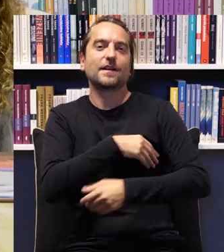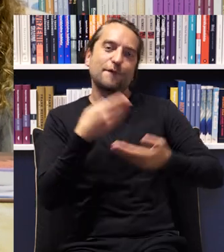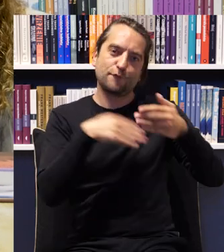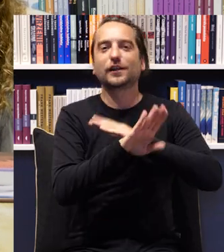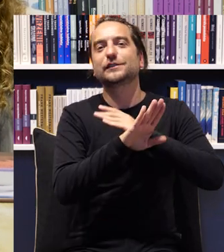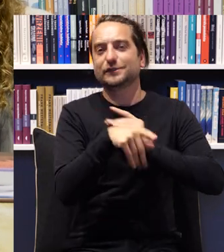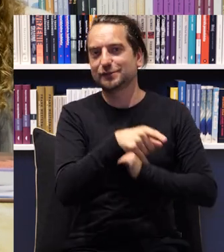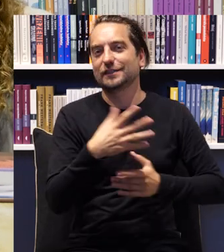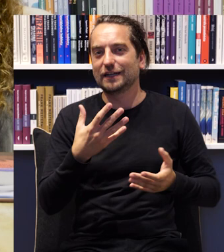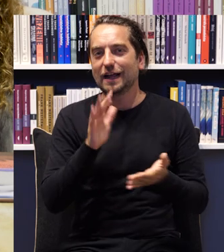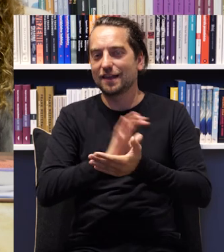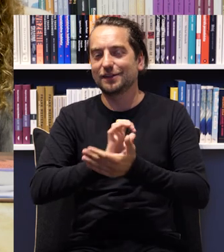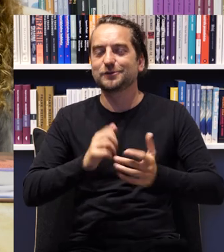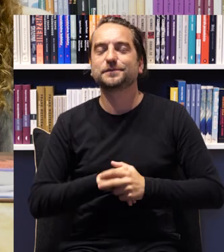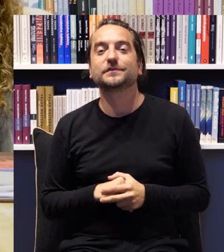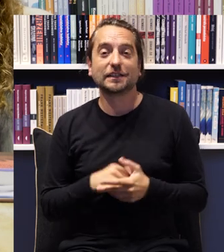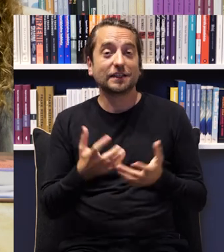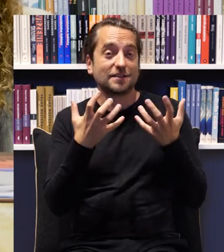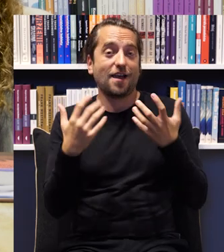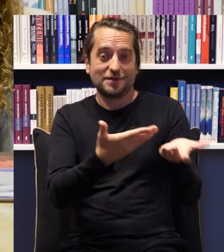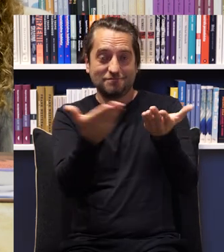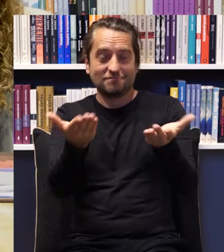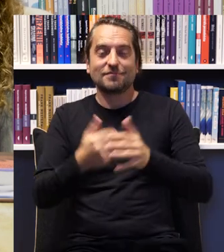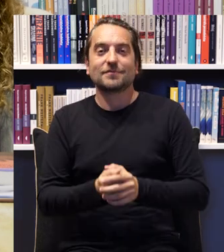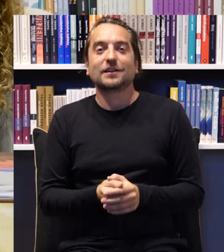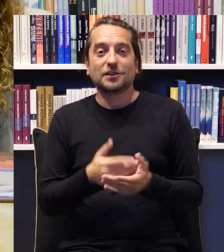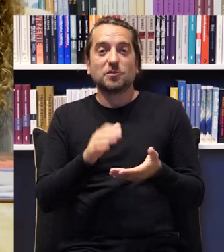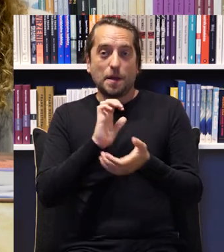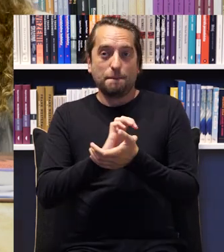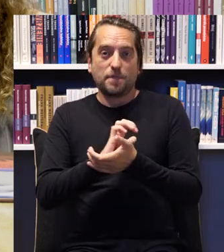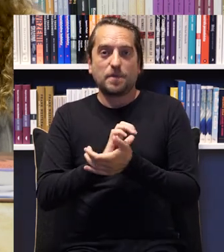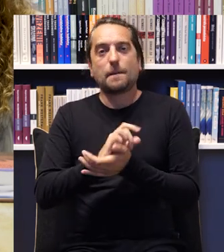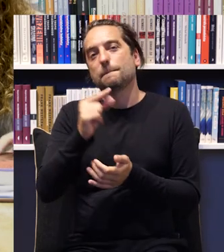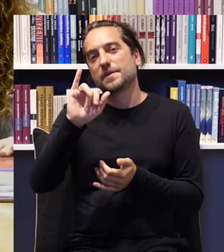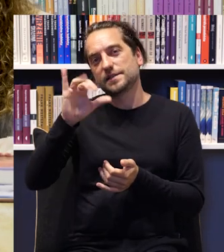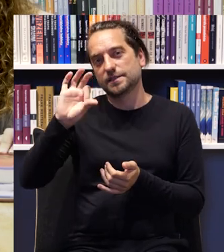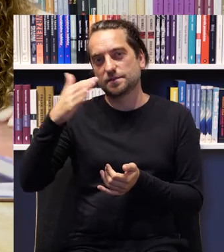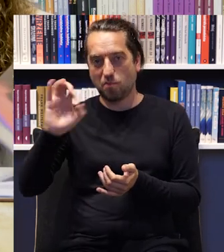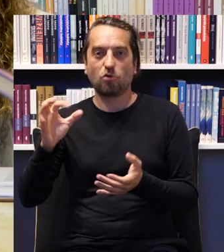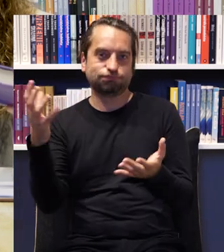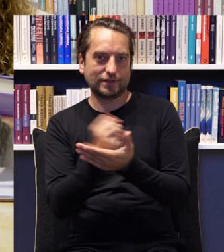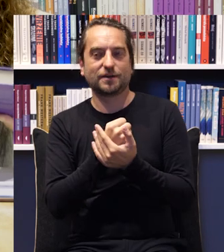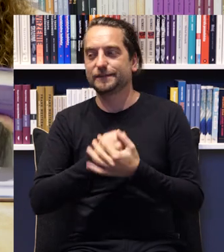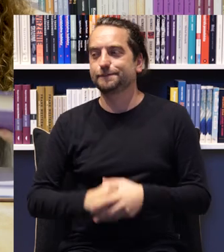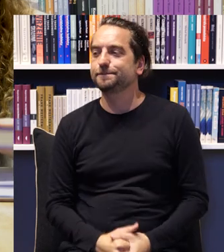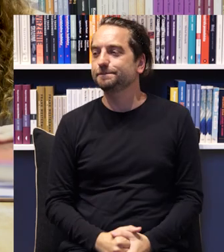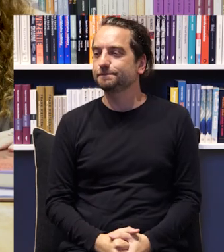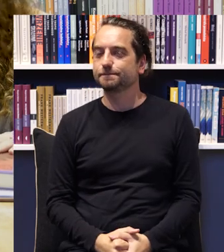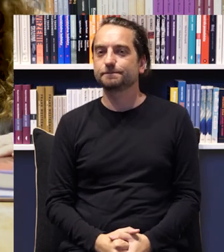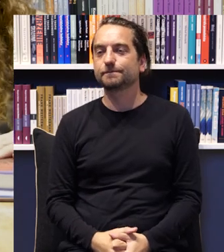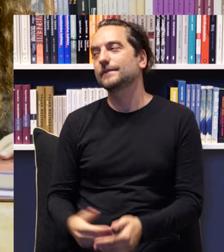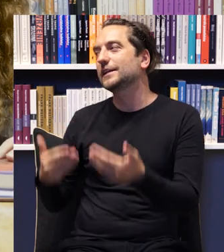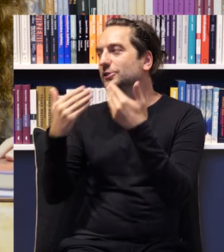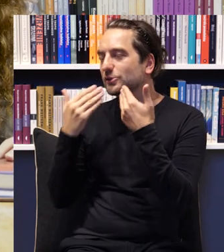więc bardzo do tego zachęcam, żeby pismem się poczęstować. Ja Ci,